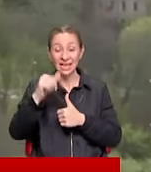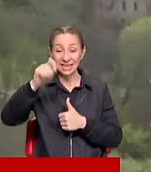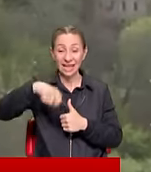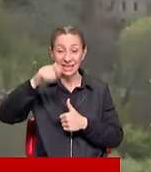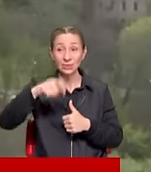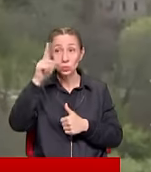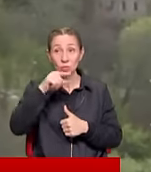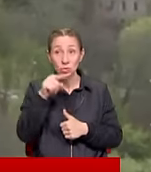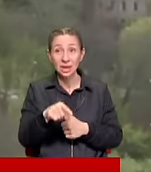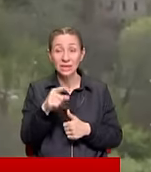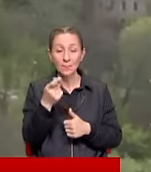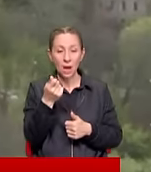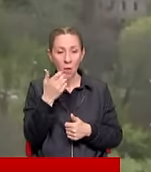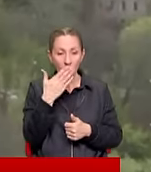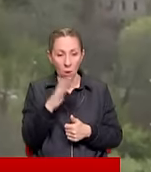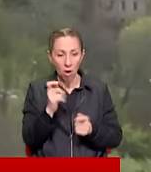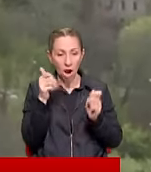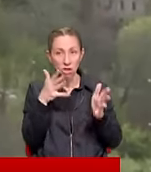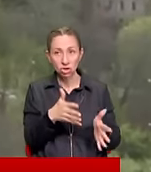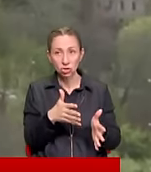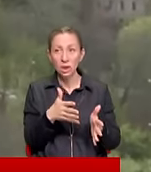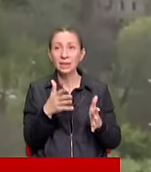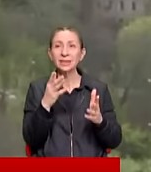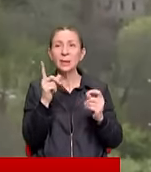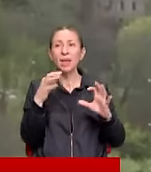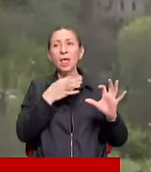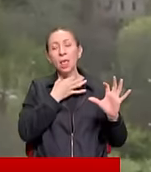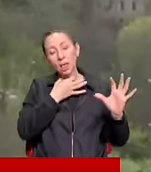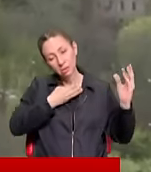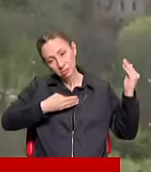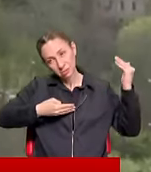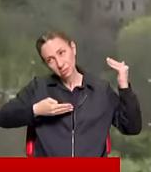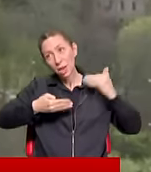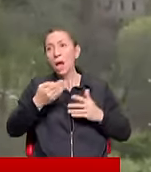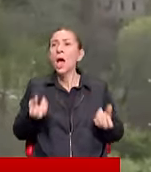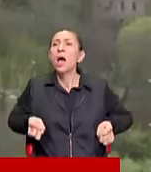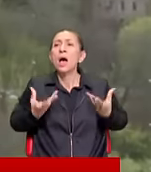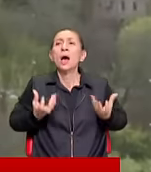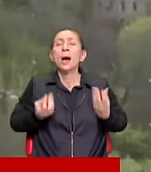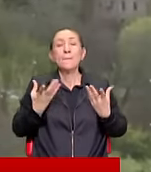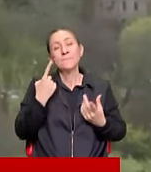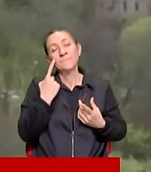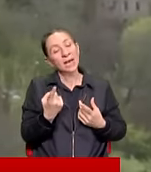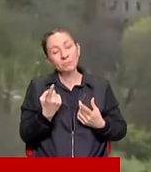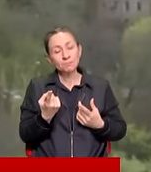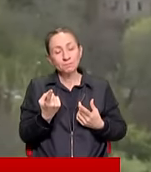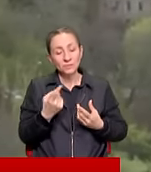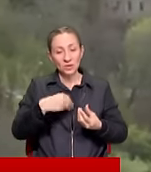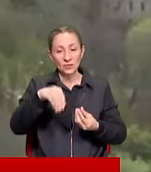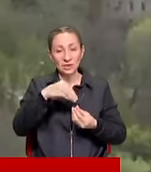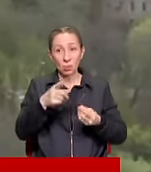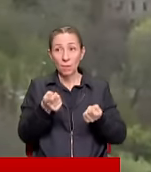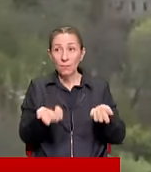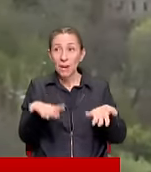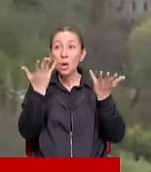kartı sebebiyle cepte olmayan para harcanıyor. Tam bir kısır döngünün içinde vatandaş. Bir bakalım, hani faizler bu